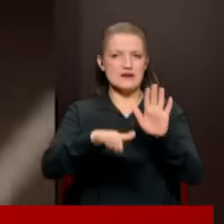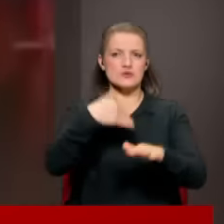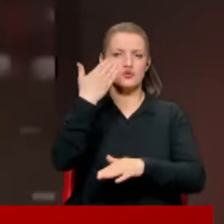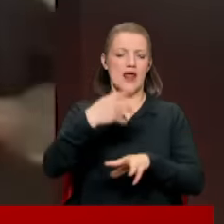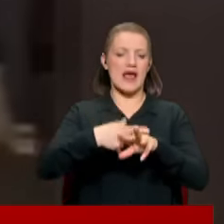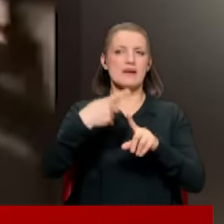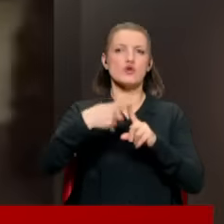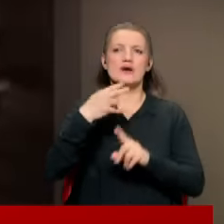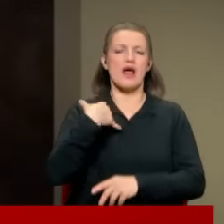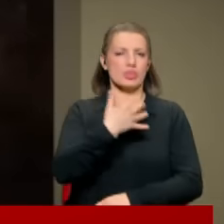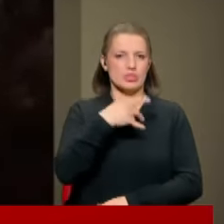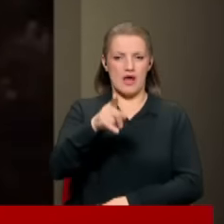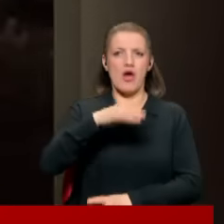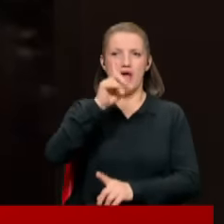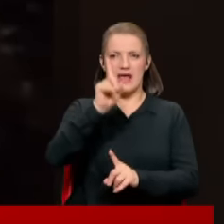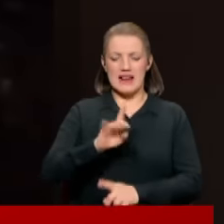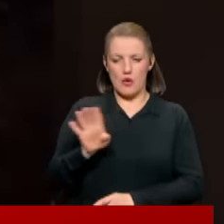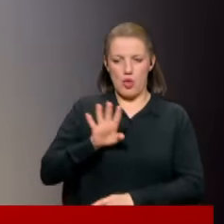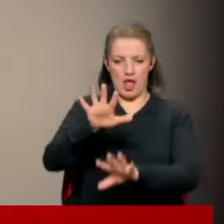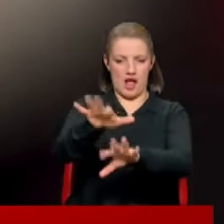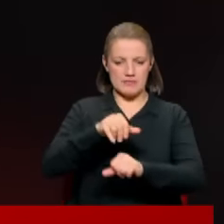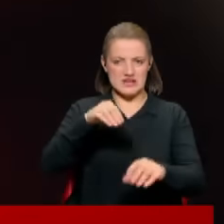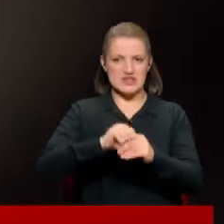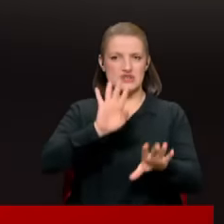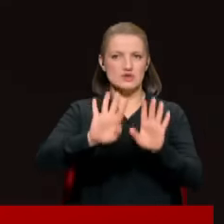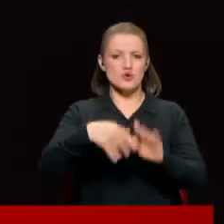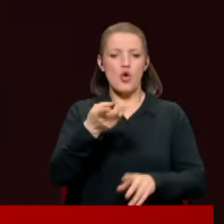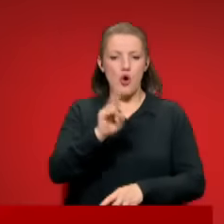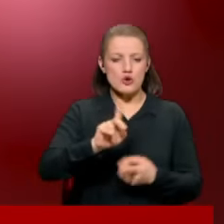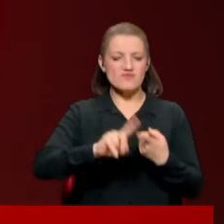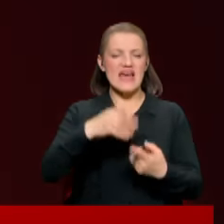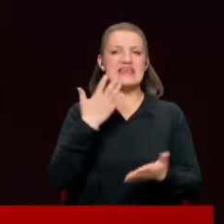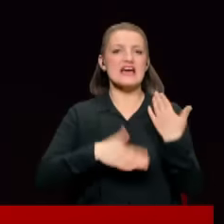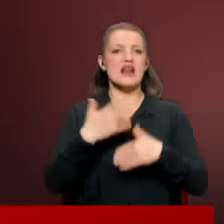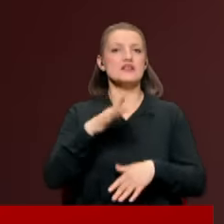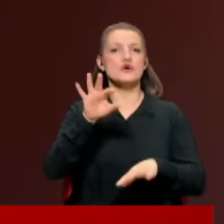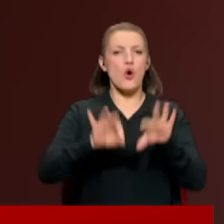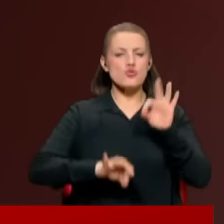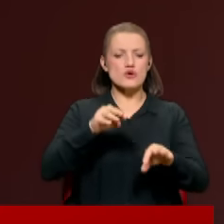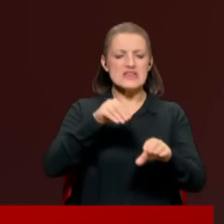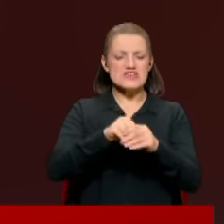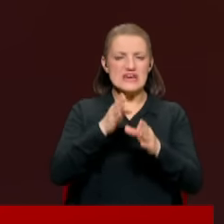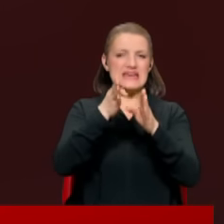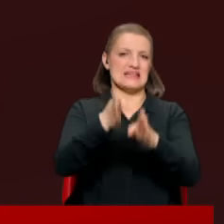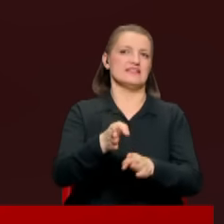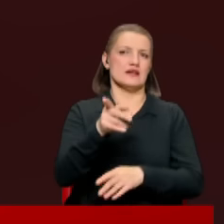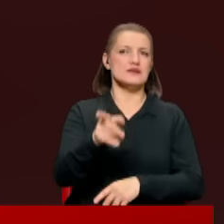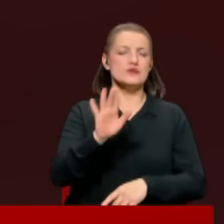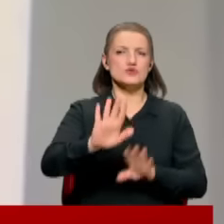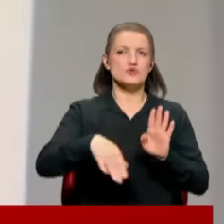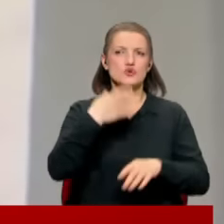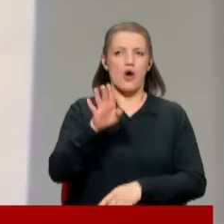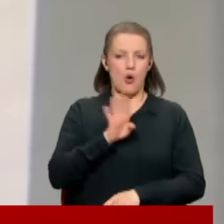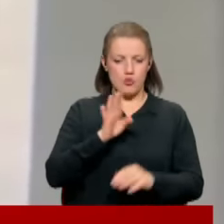ardından Eylem Tok olay yerine önce oğlunu almak için ardından ölü ve yaralı var mı kontrol etmek için gittiği iddiaya göre. Sonrasında